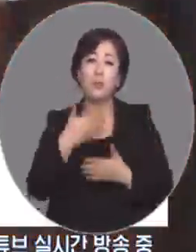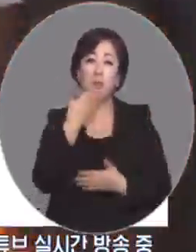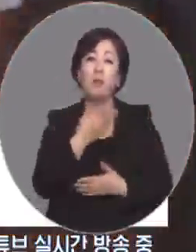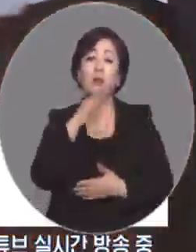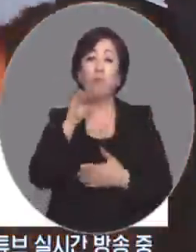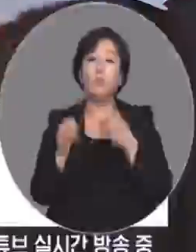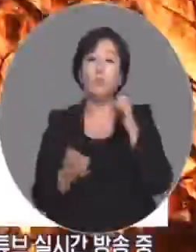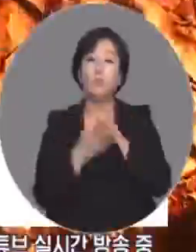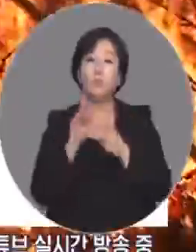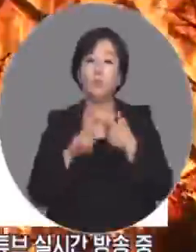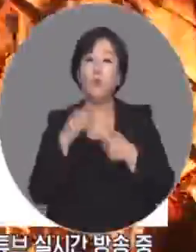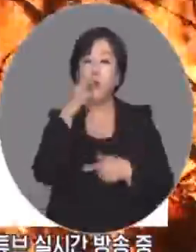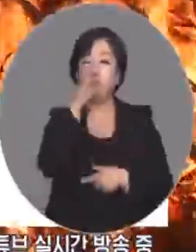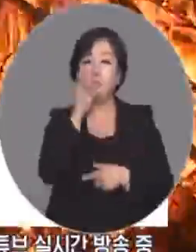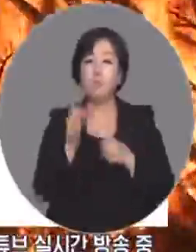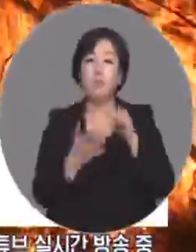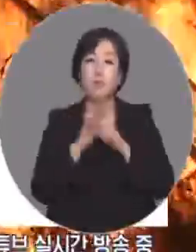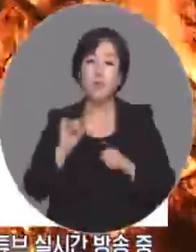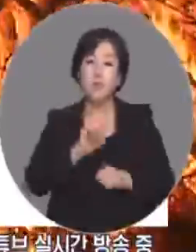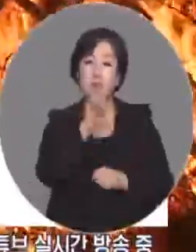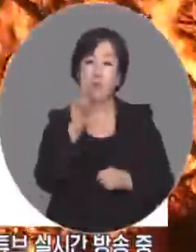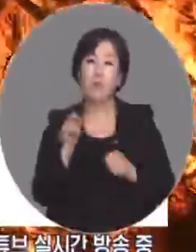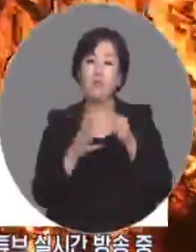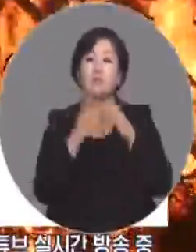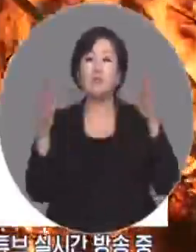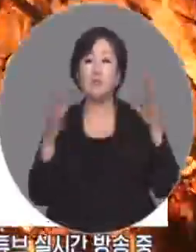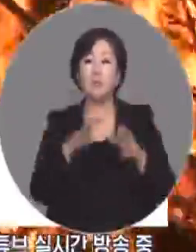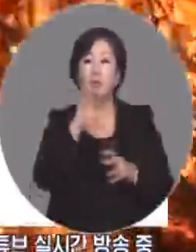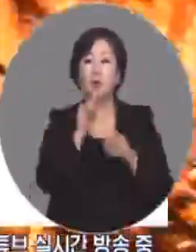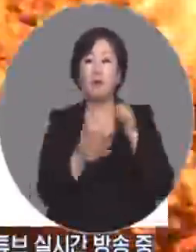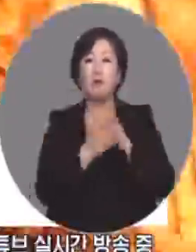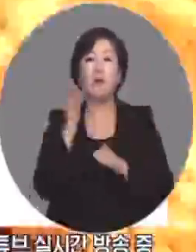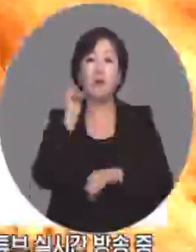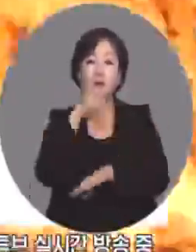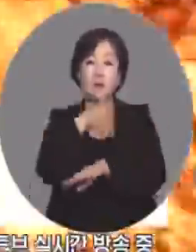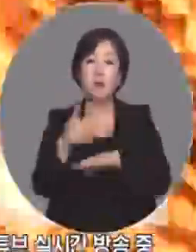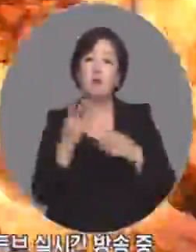구도 산불 감시원을 달맞이 인파 밀집 예상 지역과